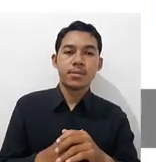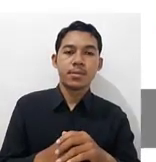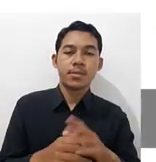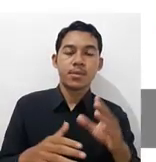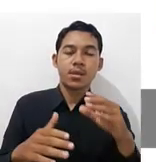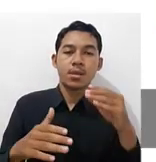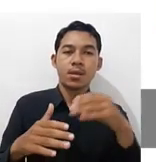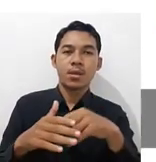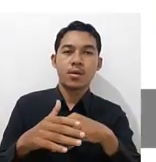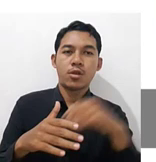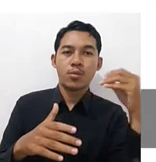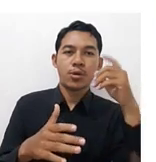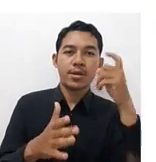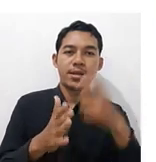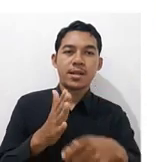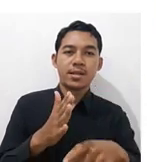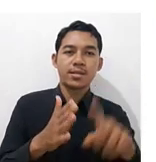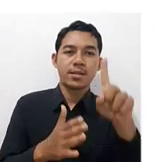outputnya bernilai 1.